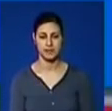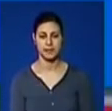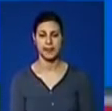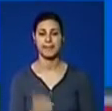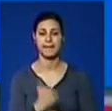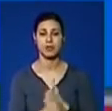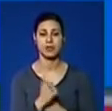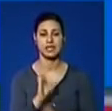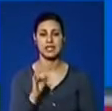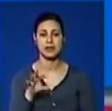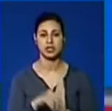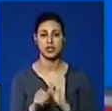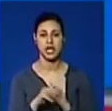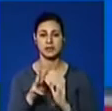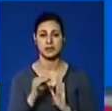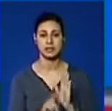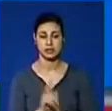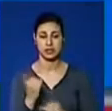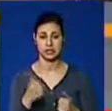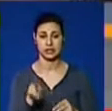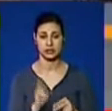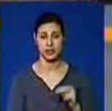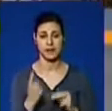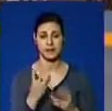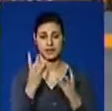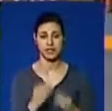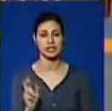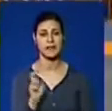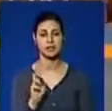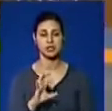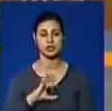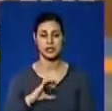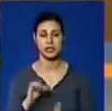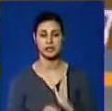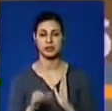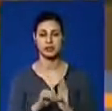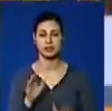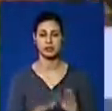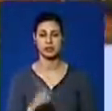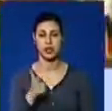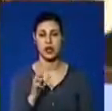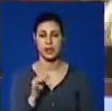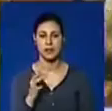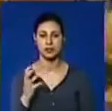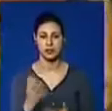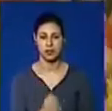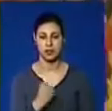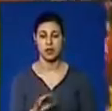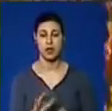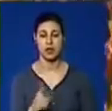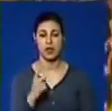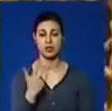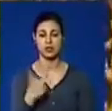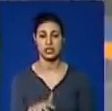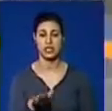ტურნირი სერბეთში 6 მაისს დაიწყო და დღეს დასრულდება. პირველ დღეს ბრინჯაოს მედალი 66 კილოგრამში გოგა გოგიბერაშვილმა მოიპოვა, ხოლო